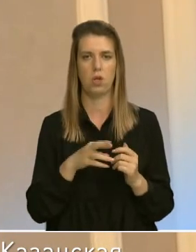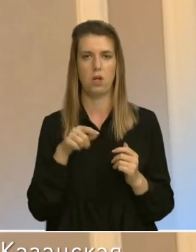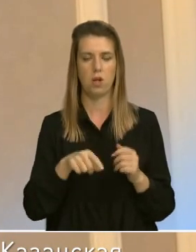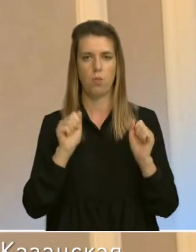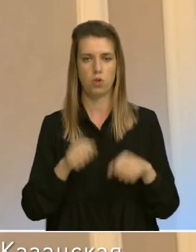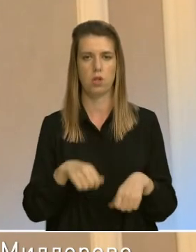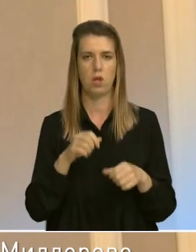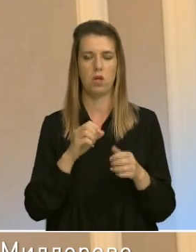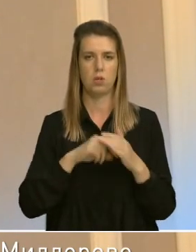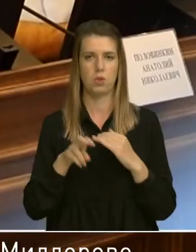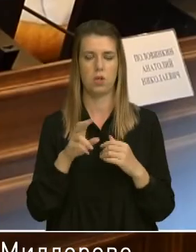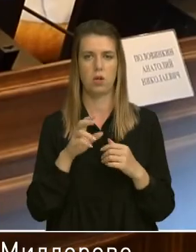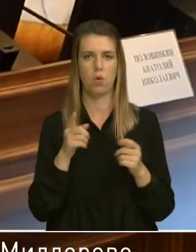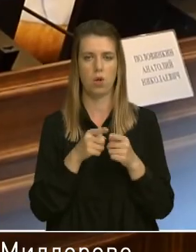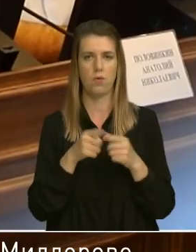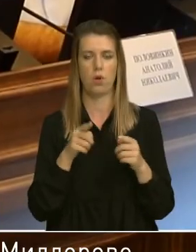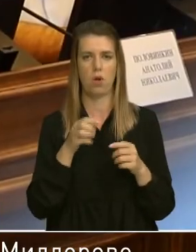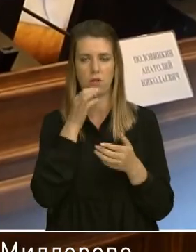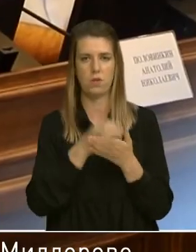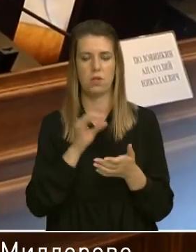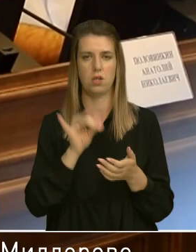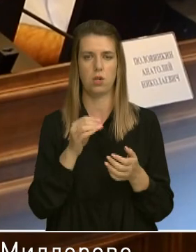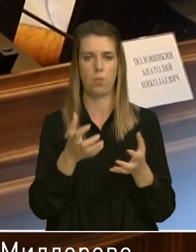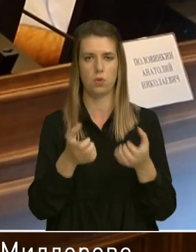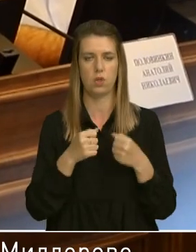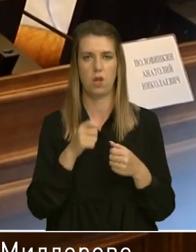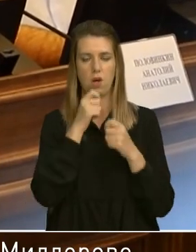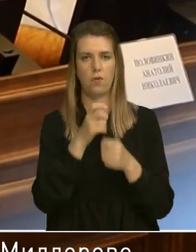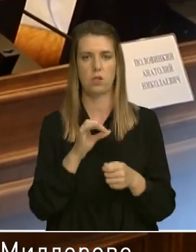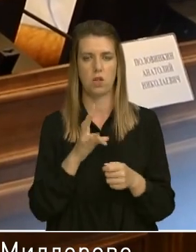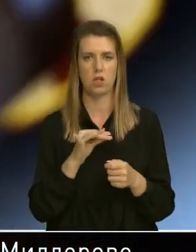Там можно избежать уголовной ответственности и еще получить вознаграждение.